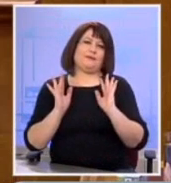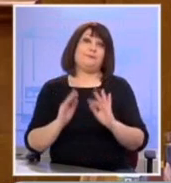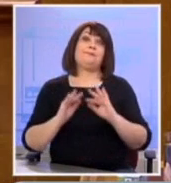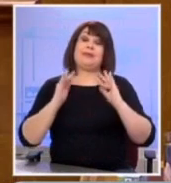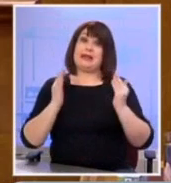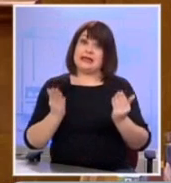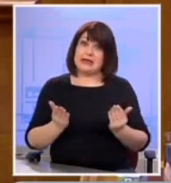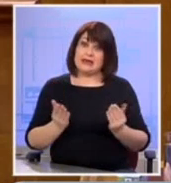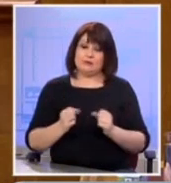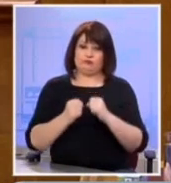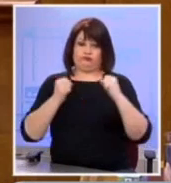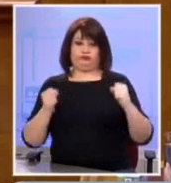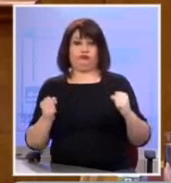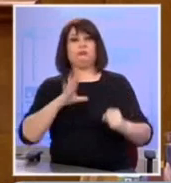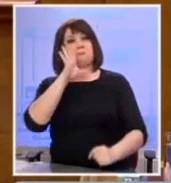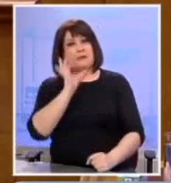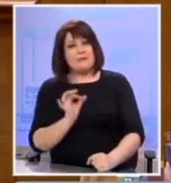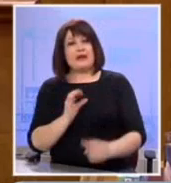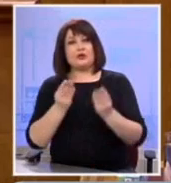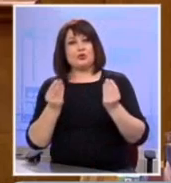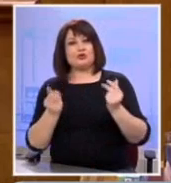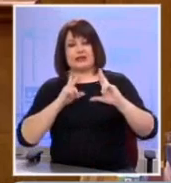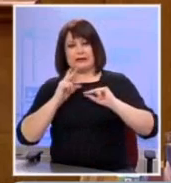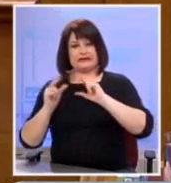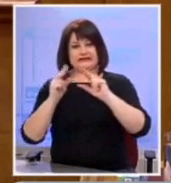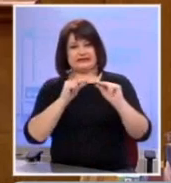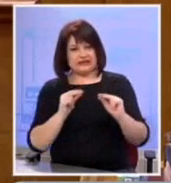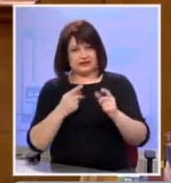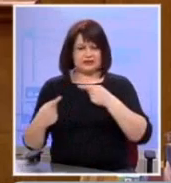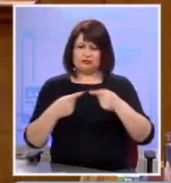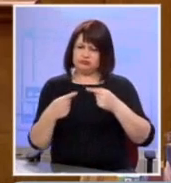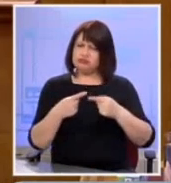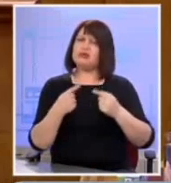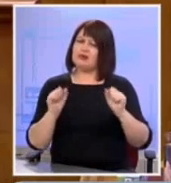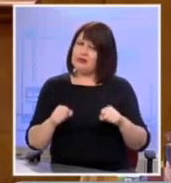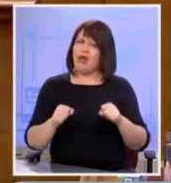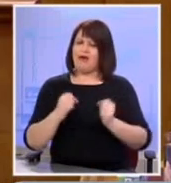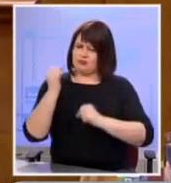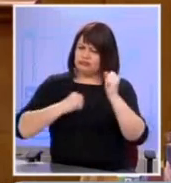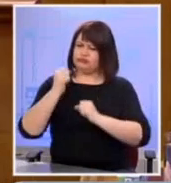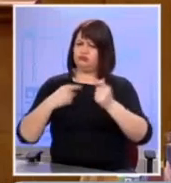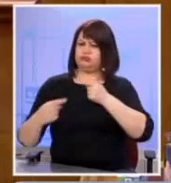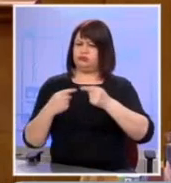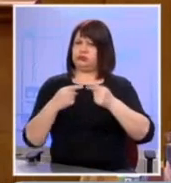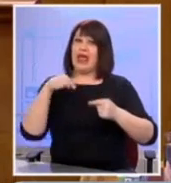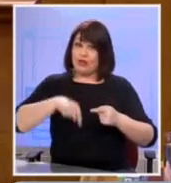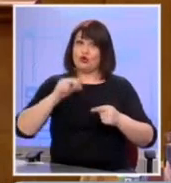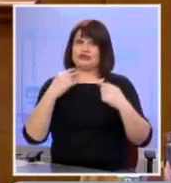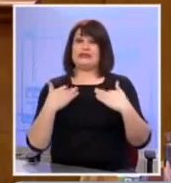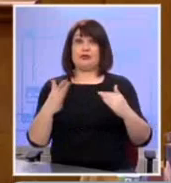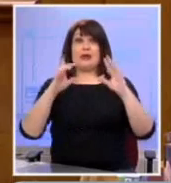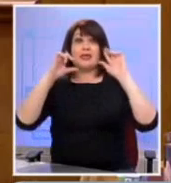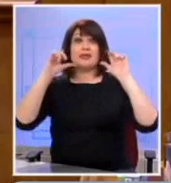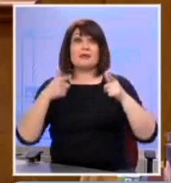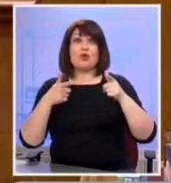και στο ύψος σας να κάνουμε μια πραγματική, ουσιαστική αντιπαράθεση, σύγκρουση μέσα στη Βουλή, έξω από τη Βουλή.